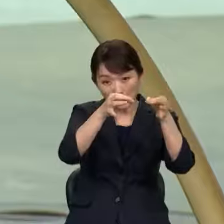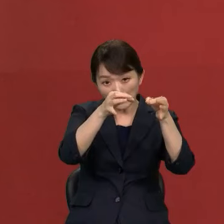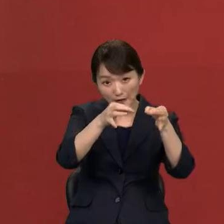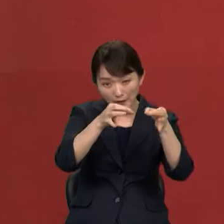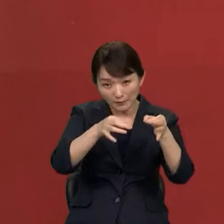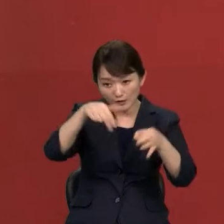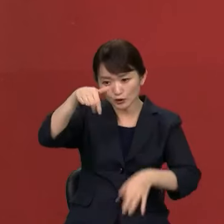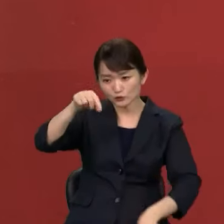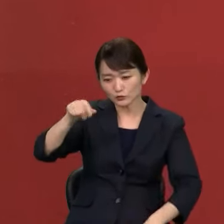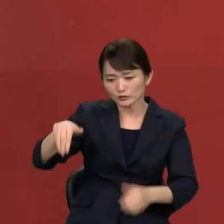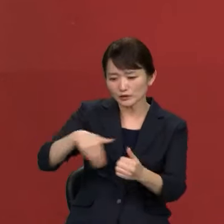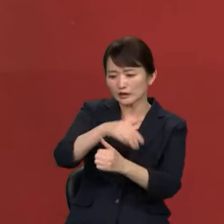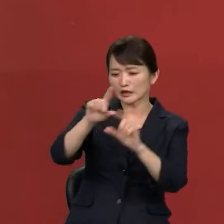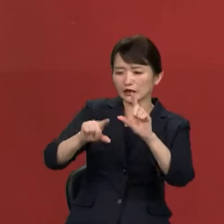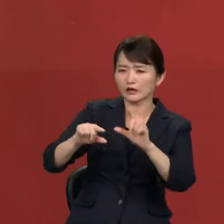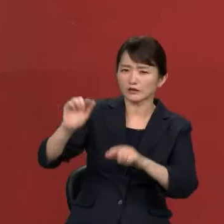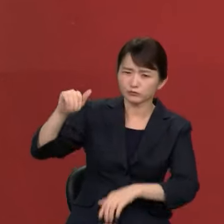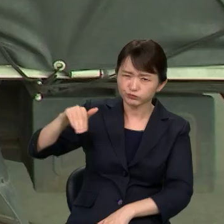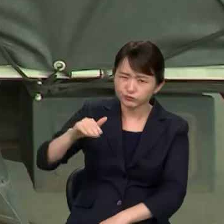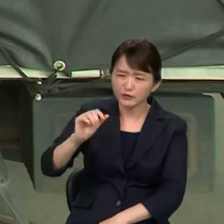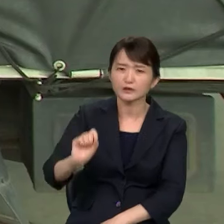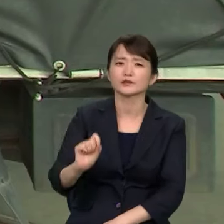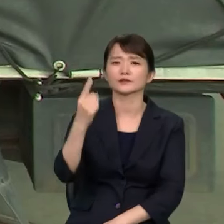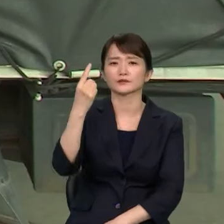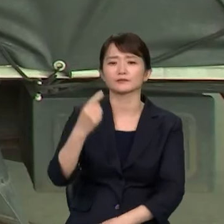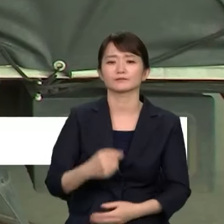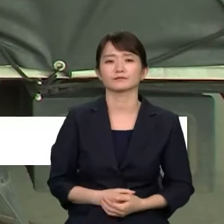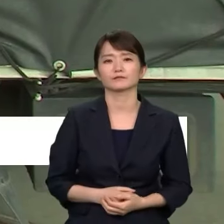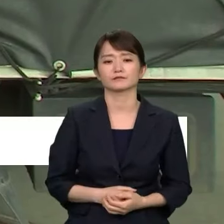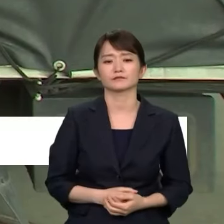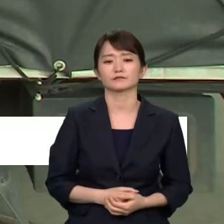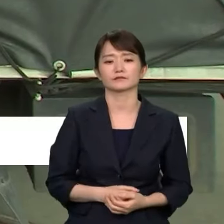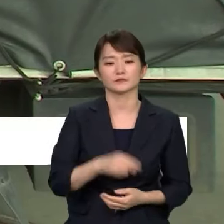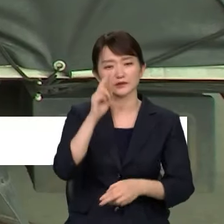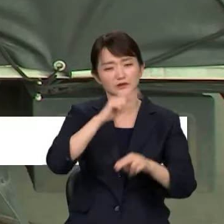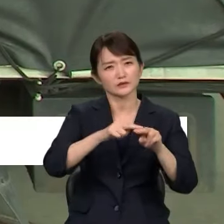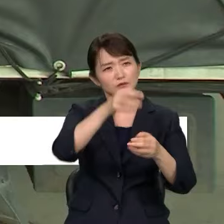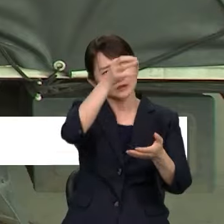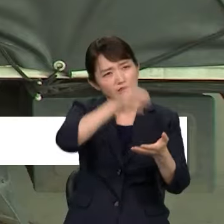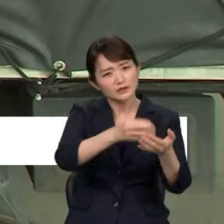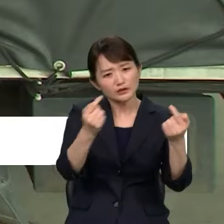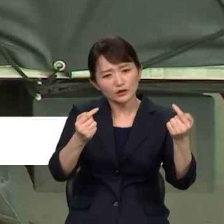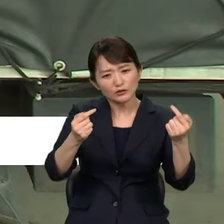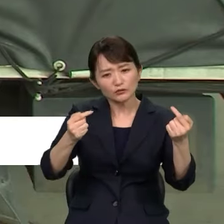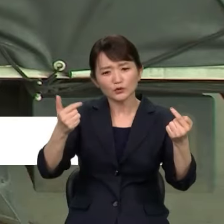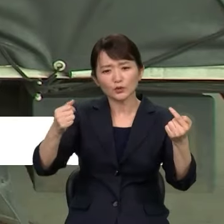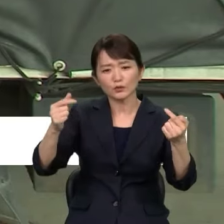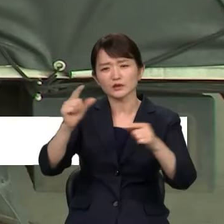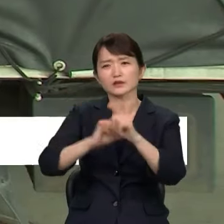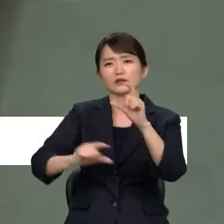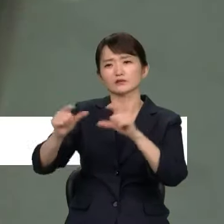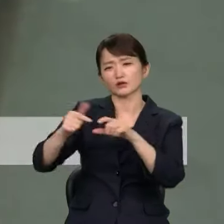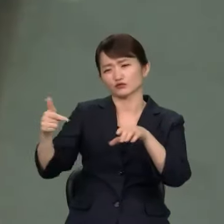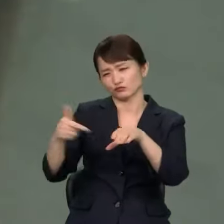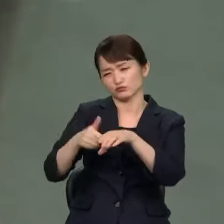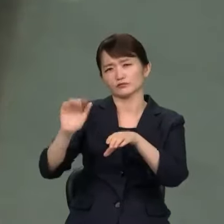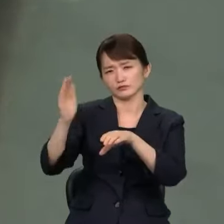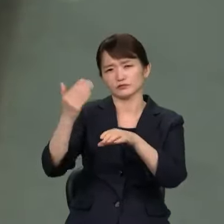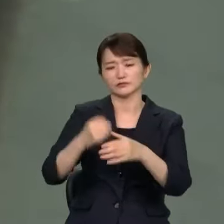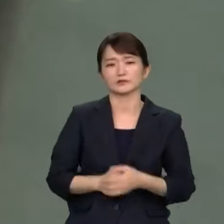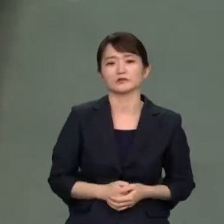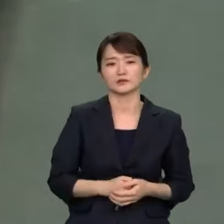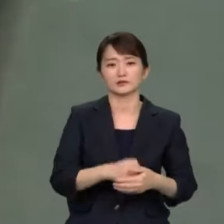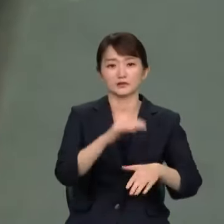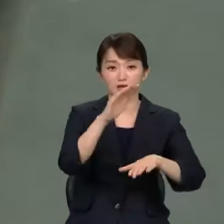중동 정세 불안이 이어진 탓입니다. 쌌을 때보다 기름값이 한 5만 원 정도 더 들어가는 상태예요.